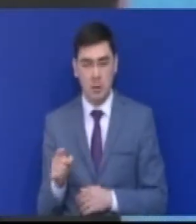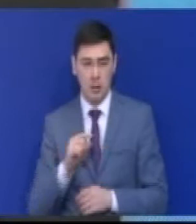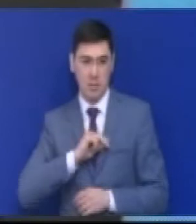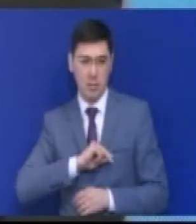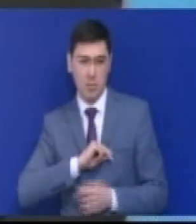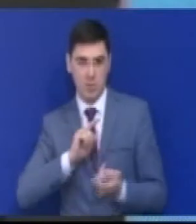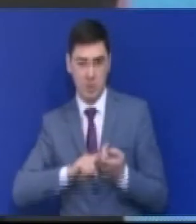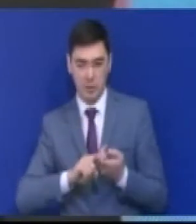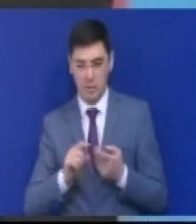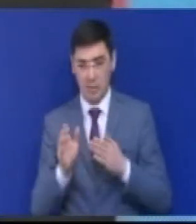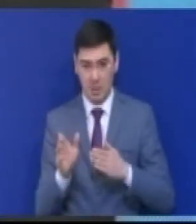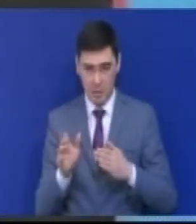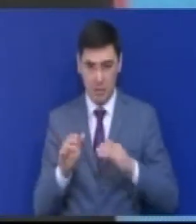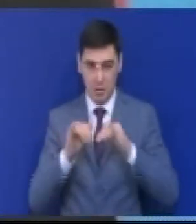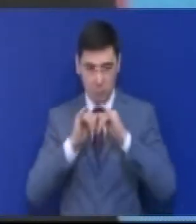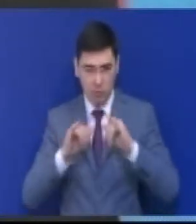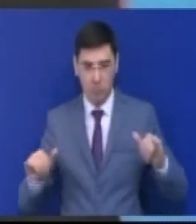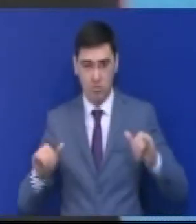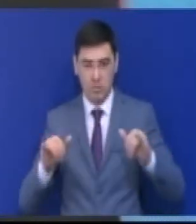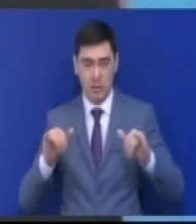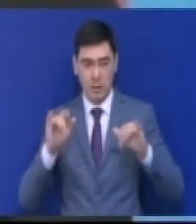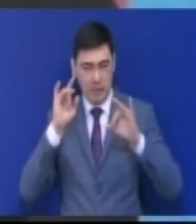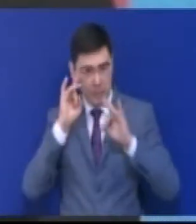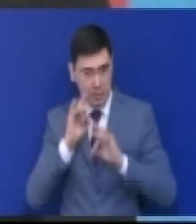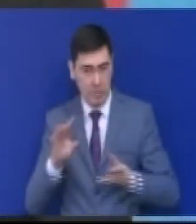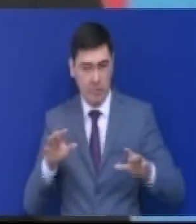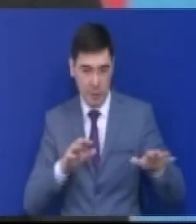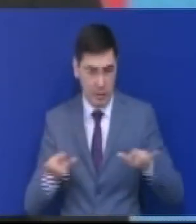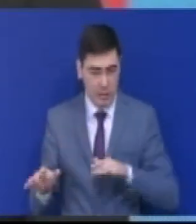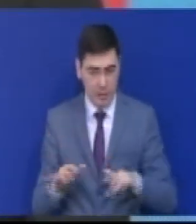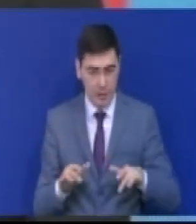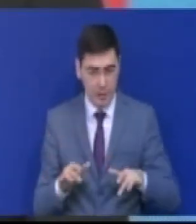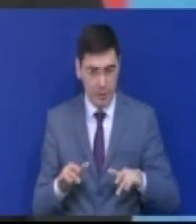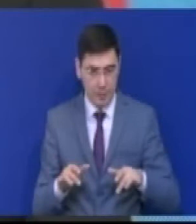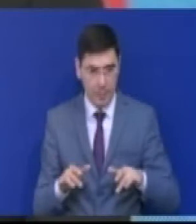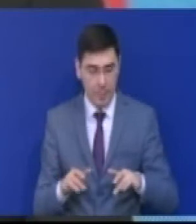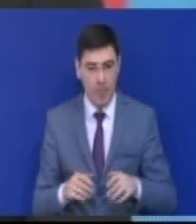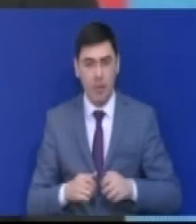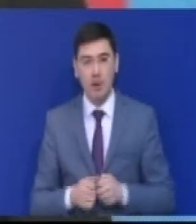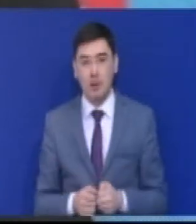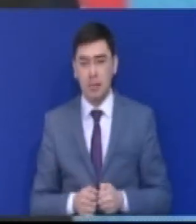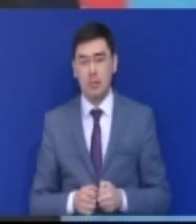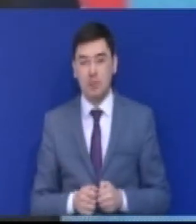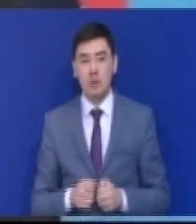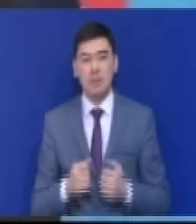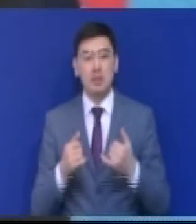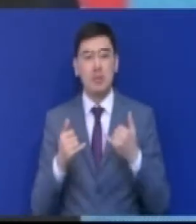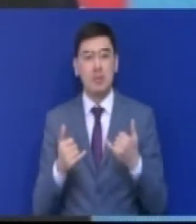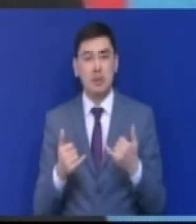популяризации карате шинкёкушинкай в области. И среди спортсменов областной федерации карате